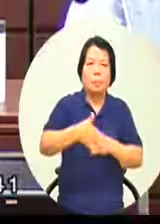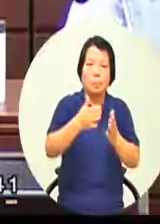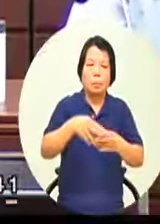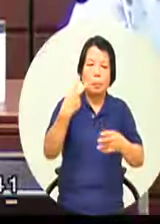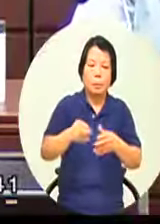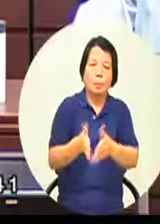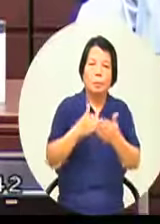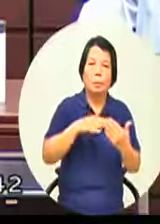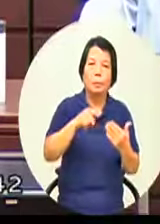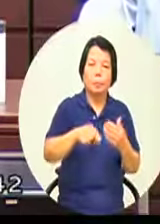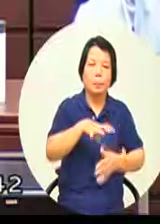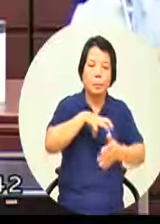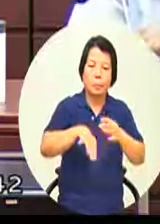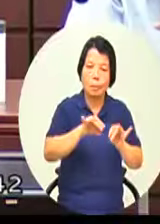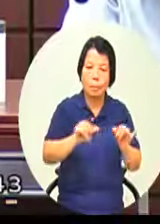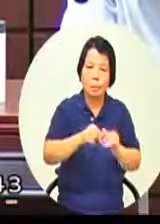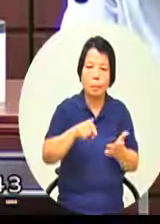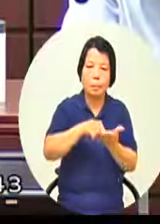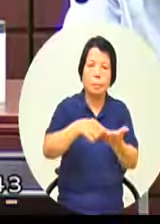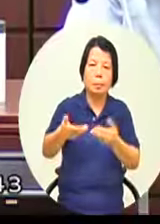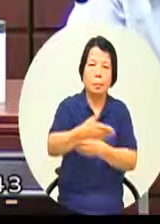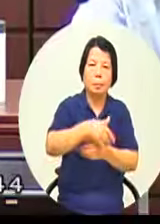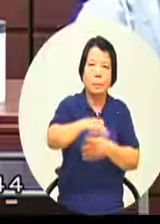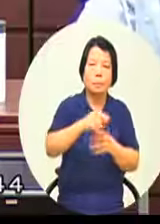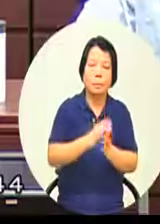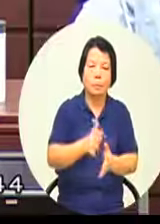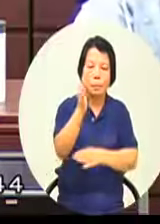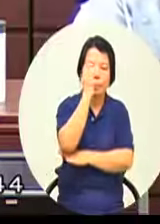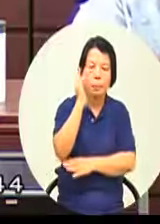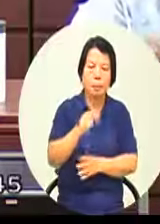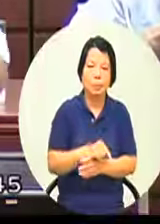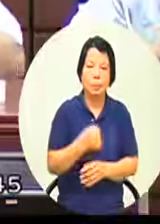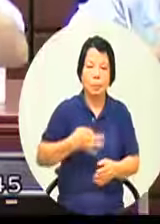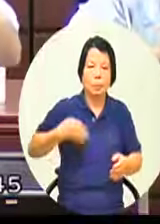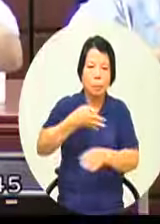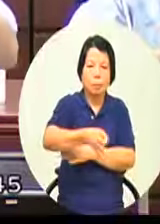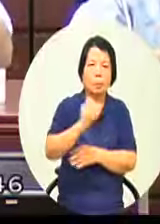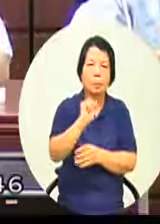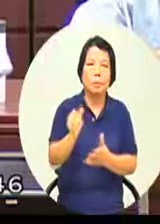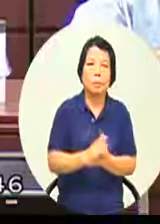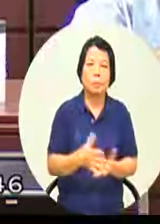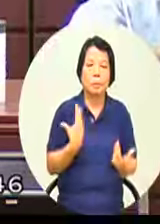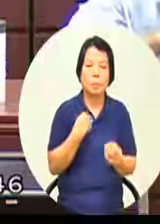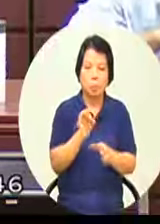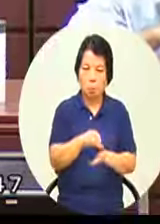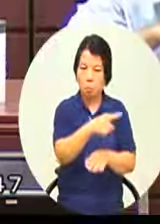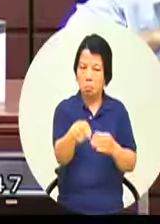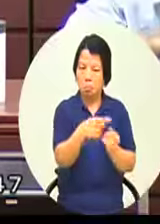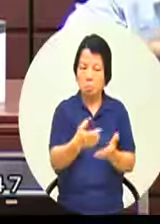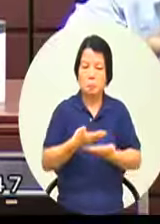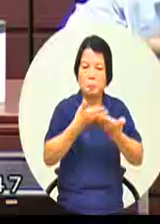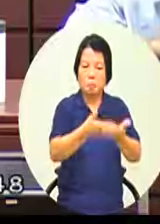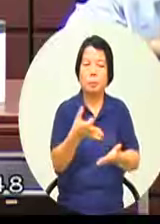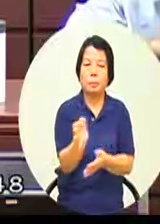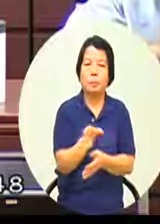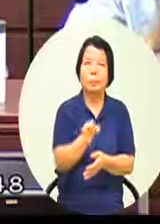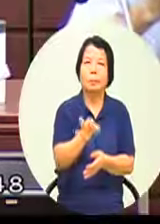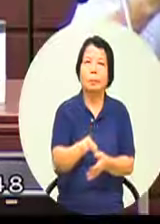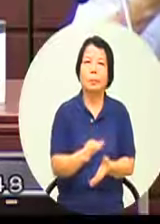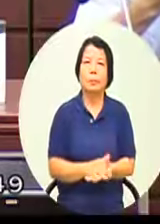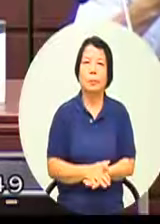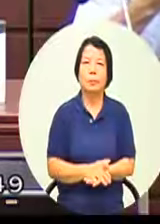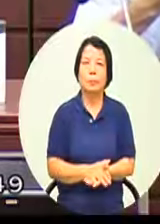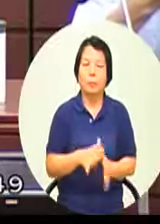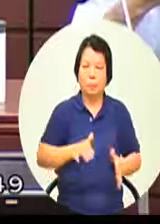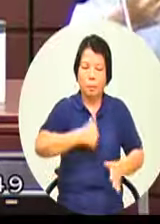的一些土地的取得，它是政府不能出钱，它是无条件提供的。所以这个就